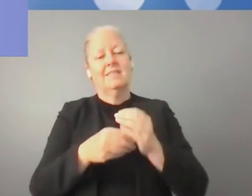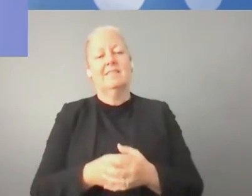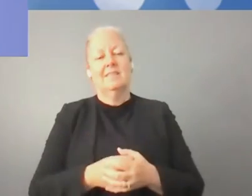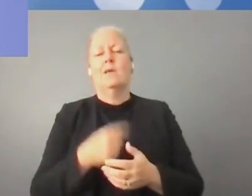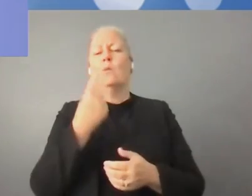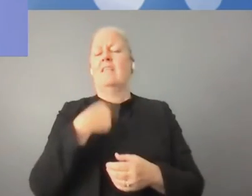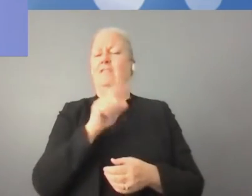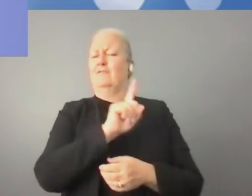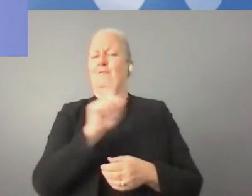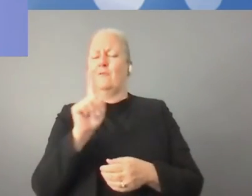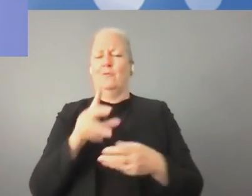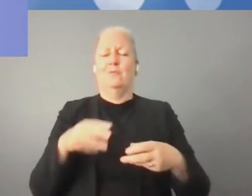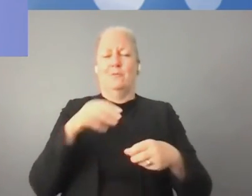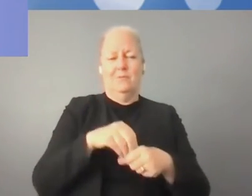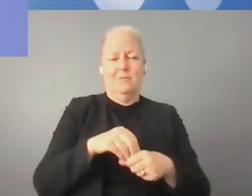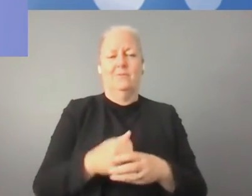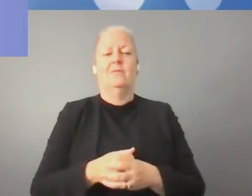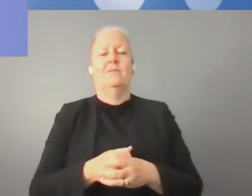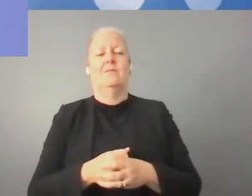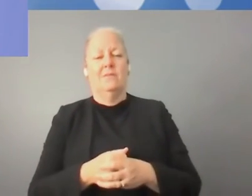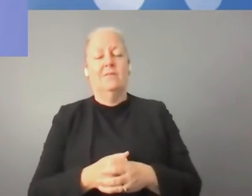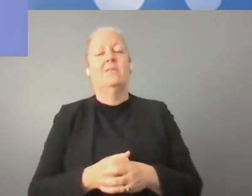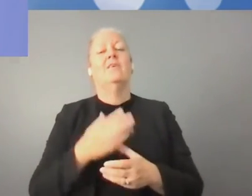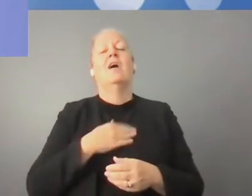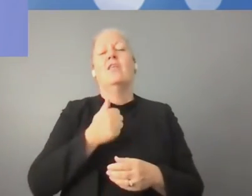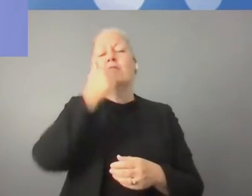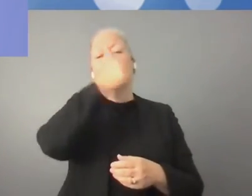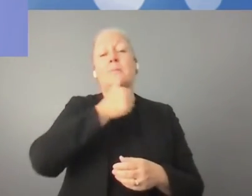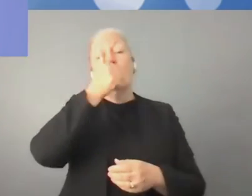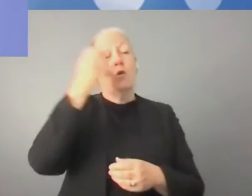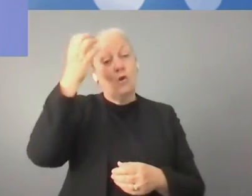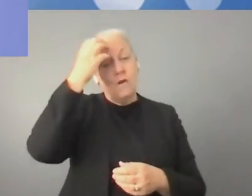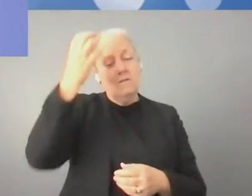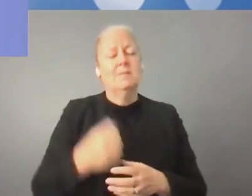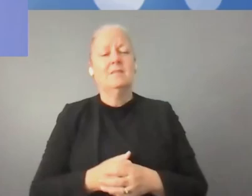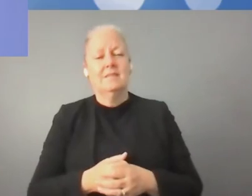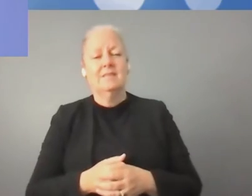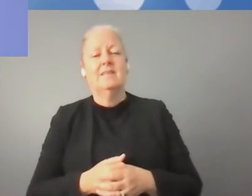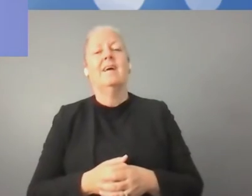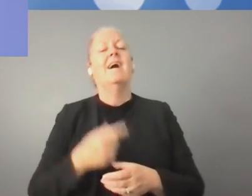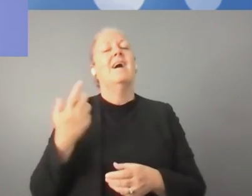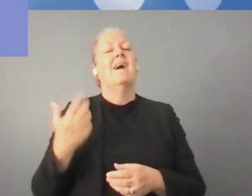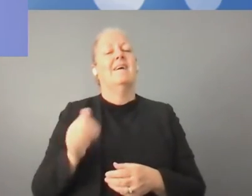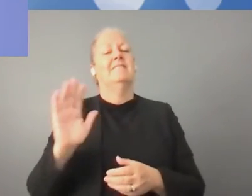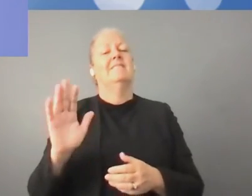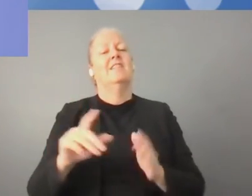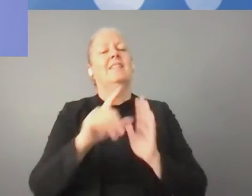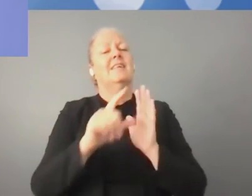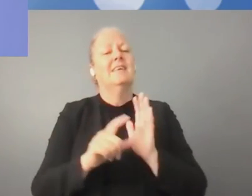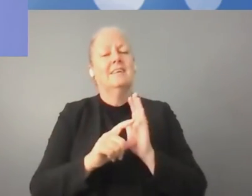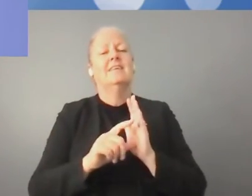Спасибо. Одно я бы хотела добавить. Это то, чего я не добавила раньше. Правительство Эфиопии